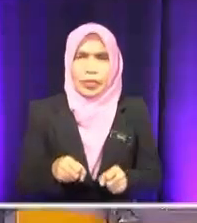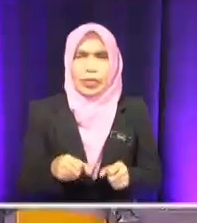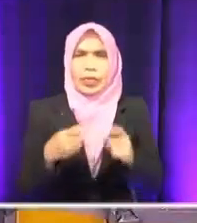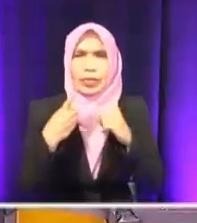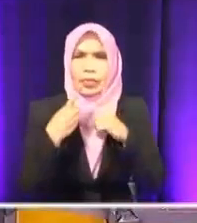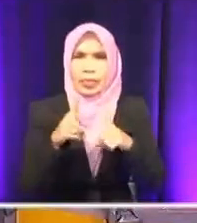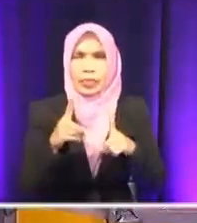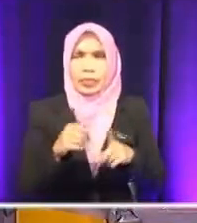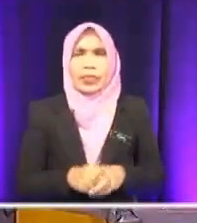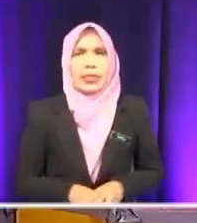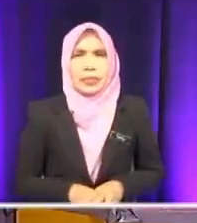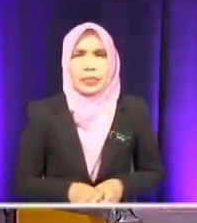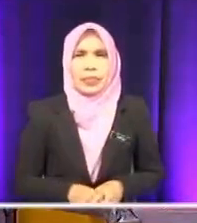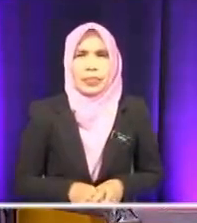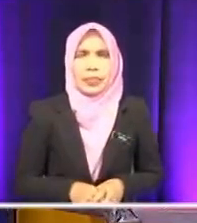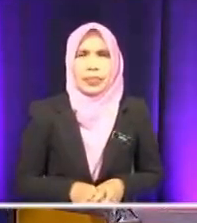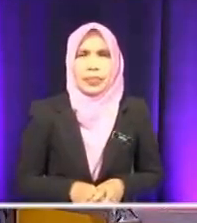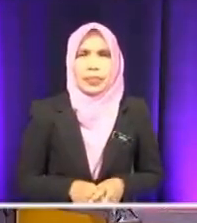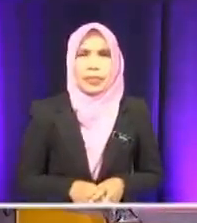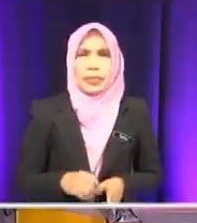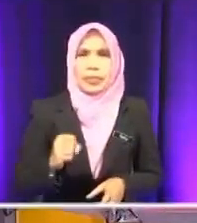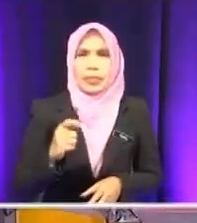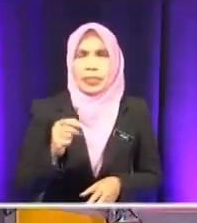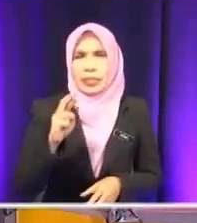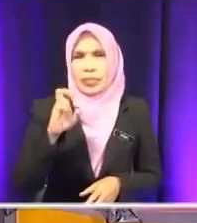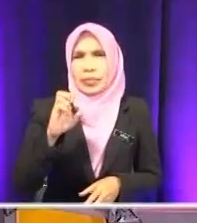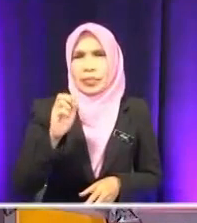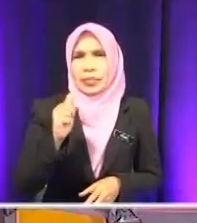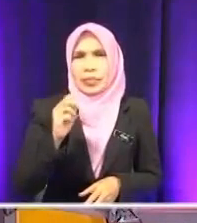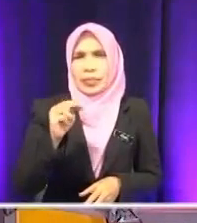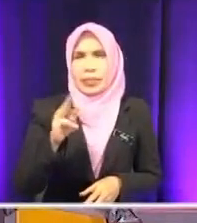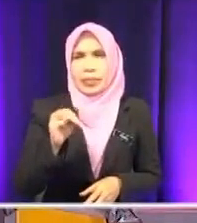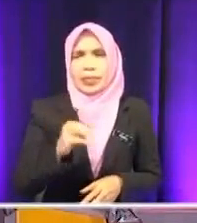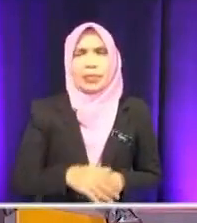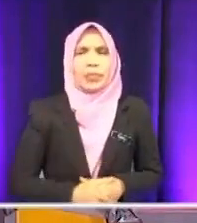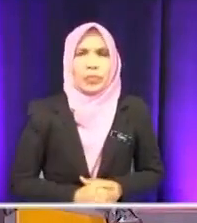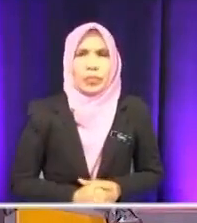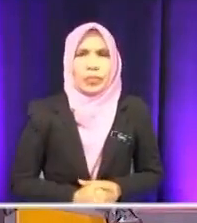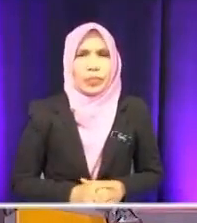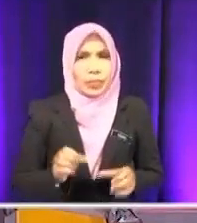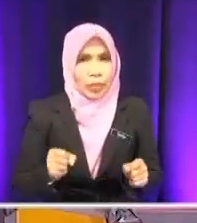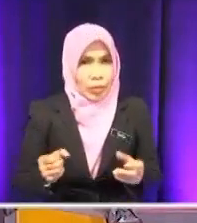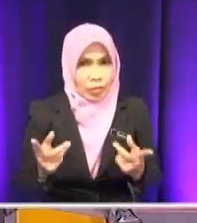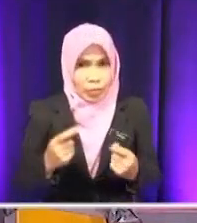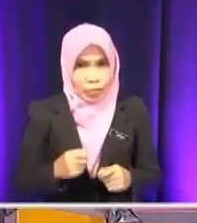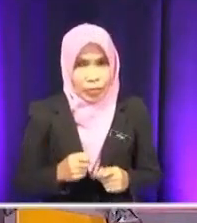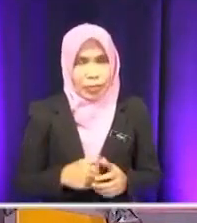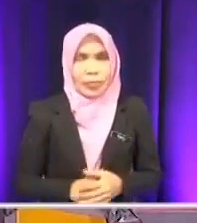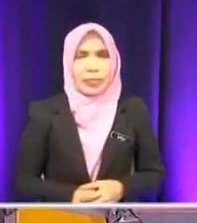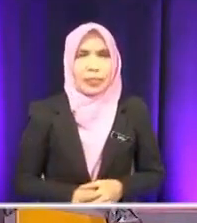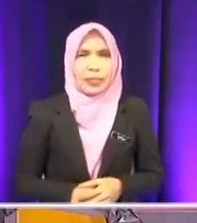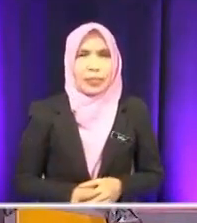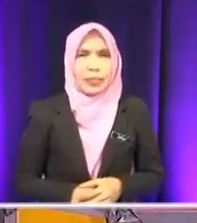Sebab Dia juga sering ya untuk ia tidak so macam mana boleh dapat tak untuk